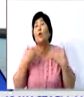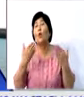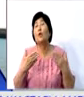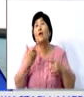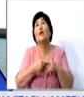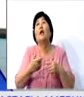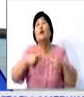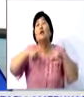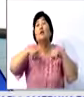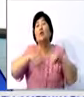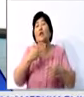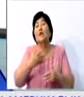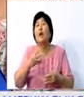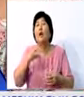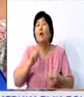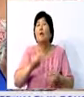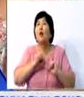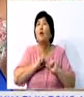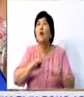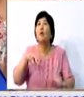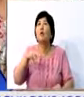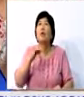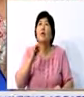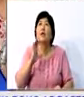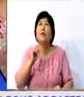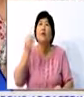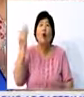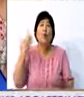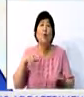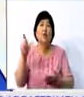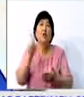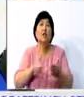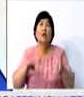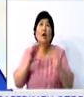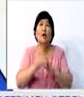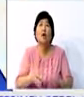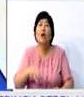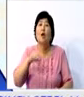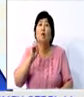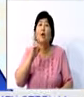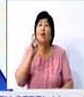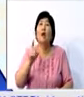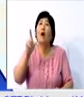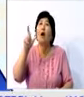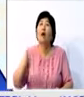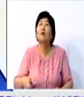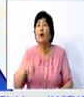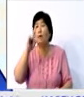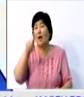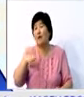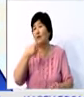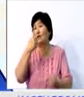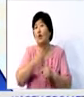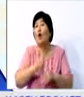салса, шешуші кезеңде мәрт мінезді майталман Мұрқы Исаевтың болмысын жырға қосты. Мұрқы атам қазағымның